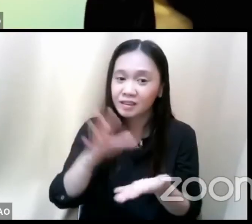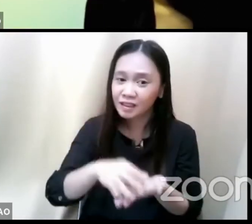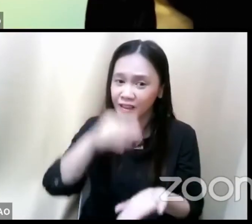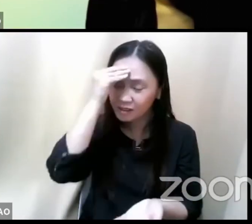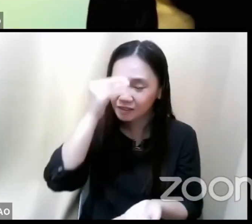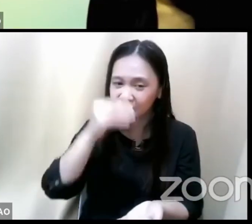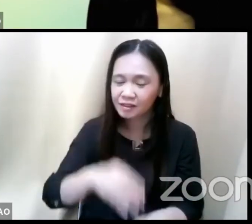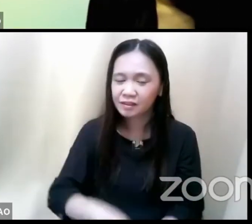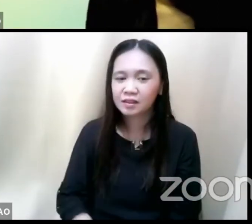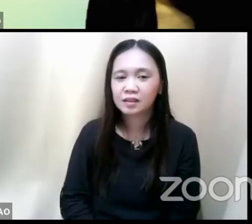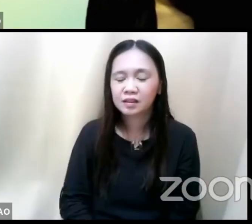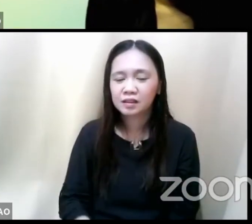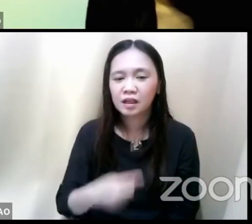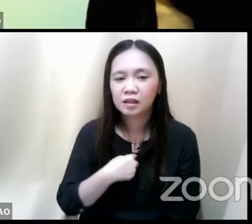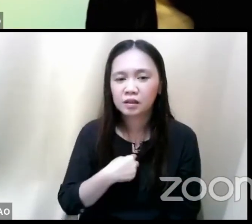hindi lang ako